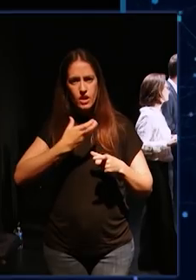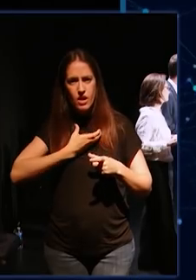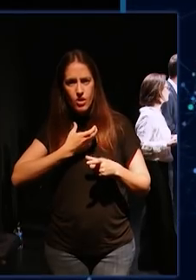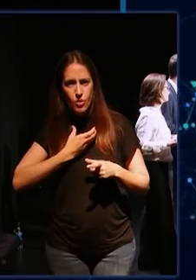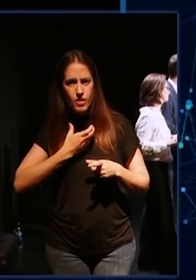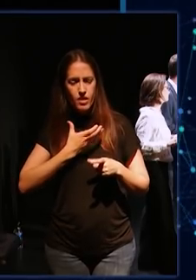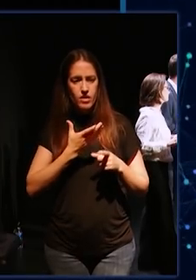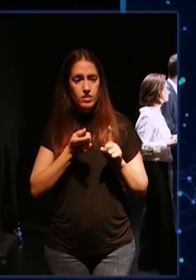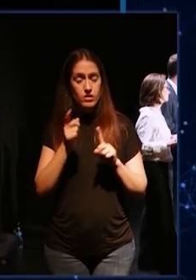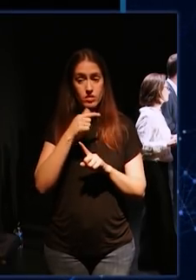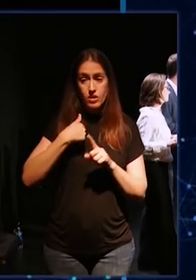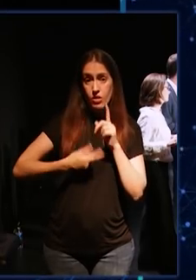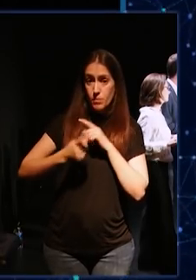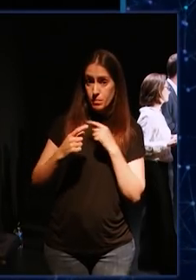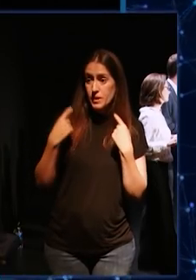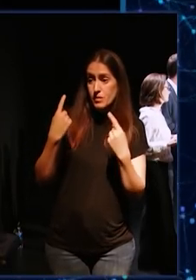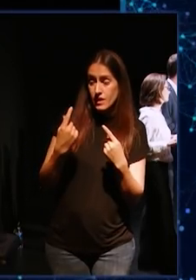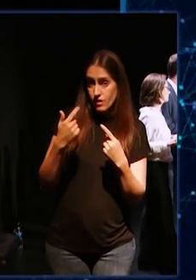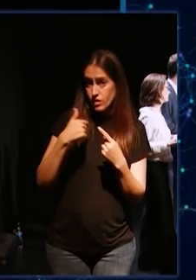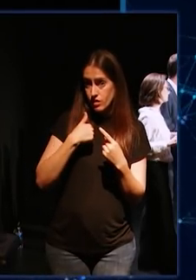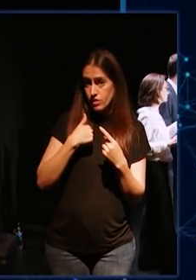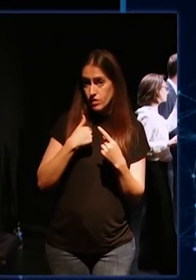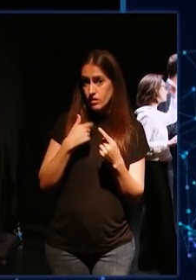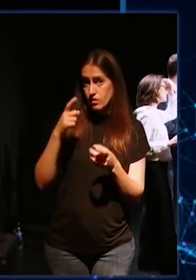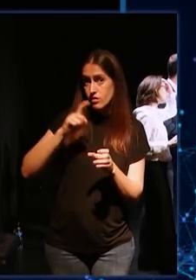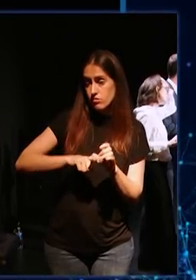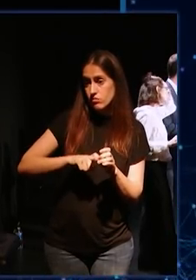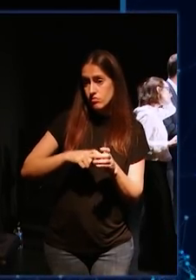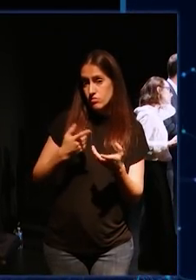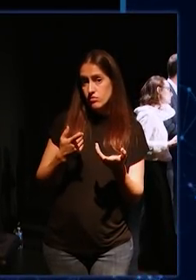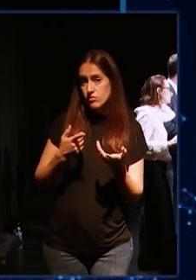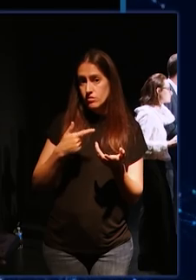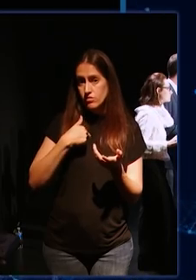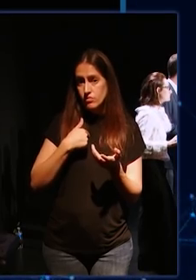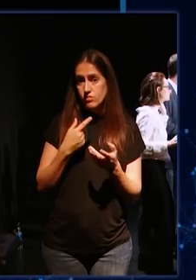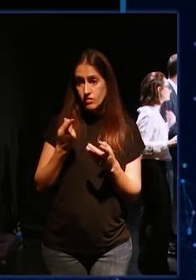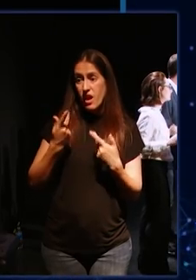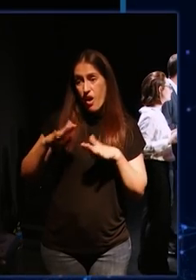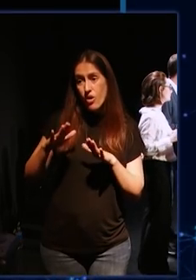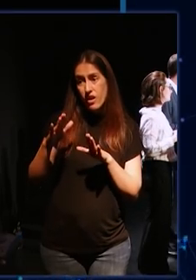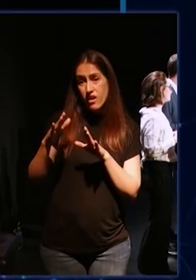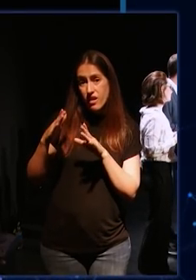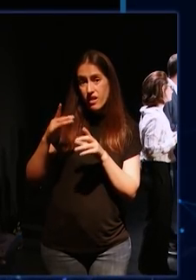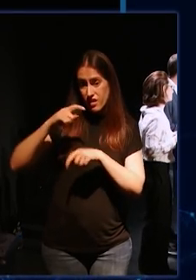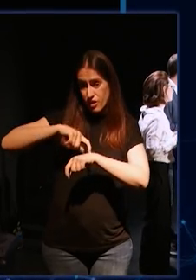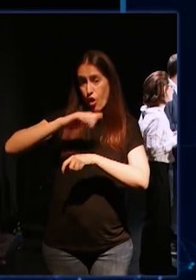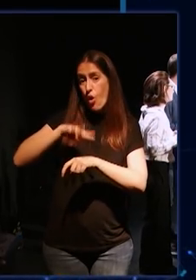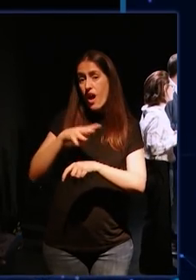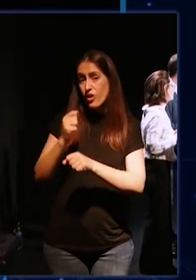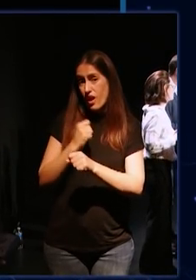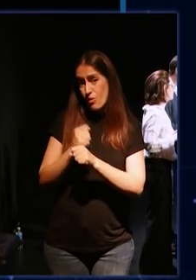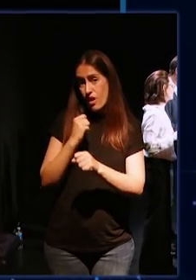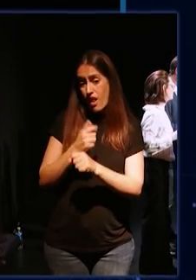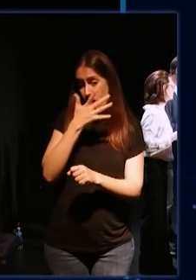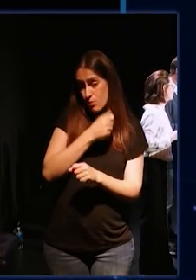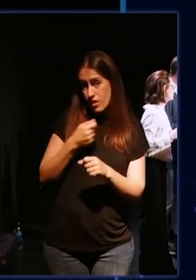la primera que he tingut ocasió, a pesar que ho feu bé, saps que et vaig convidar des del primer dia. A pesar que ho feu bé en horari laboral, que ens dificultava la resta de